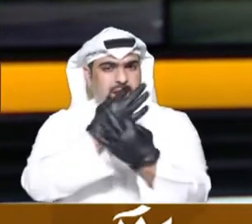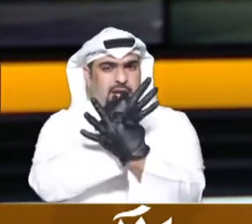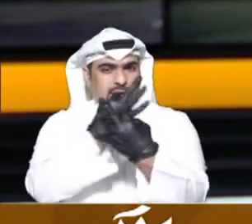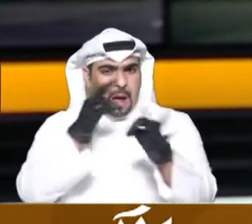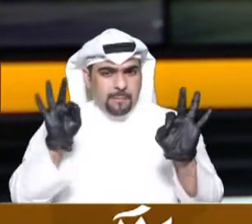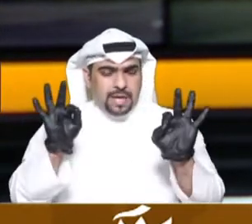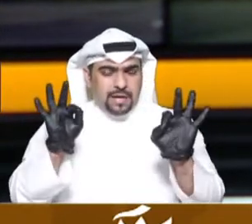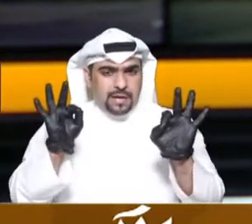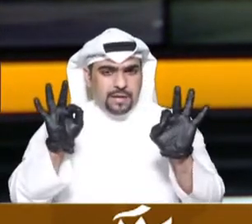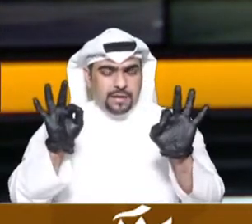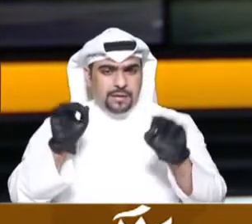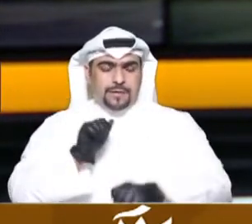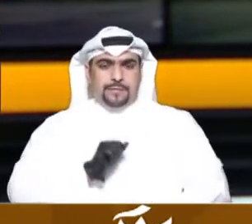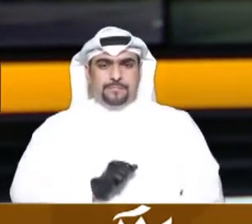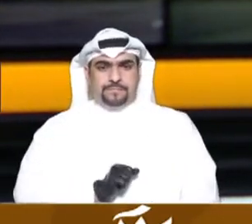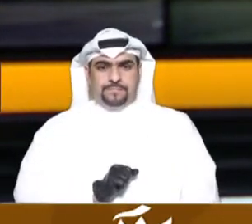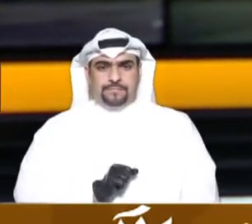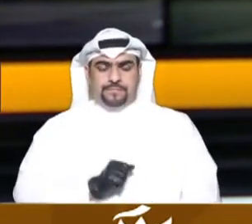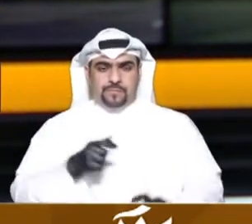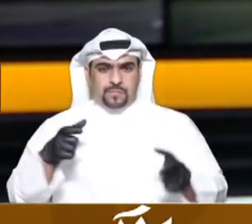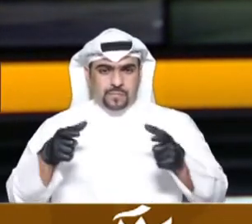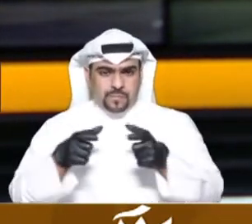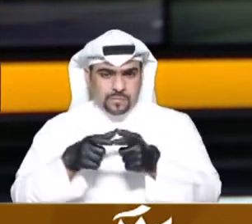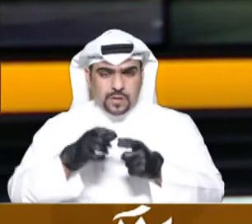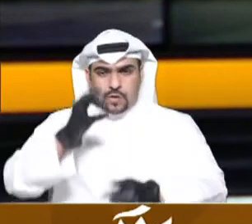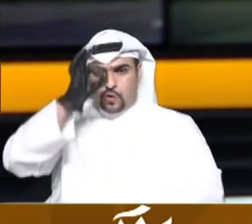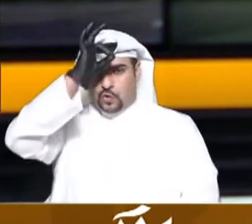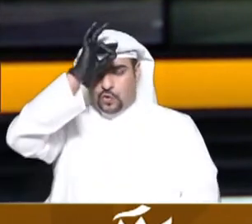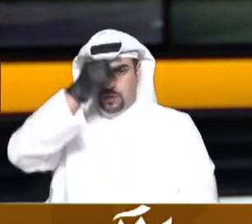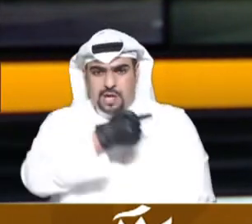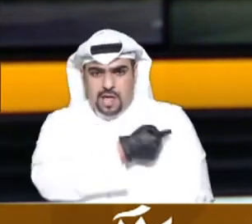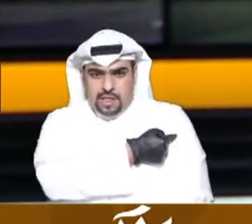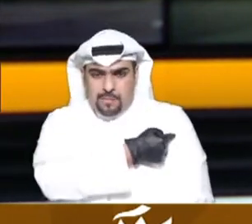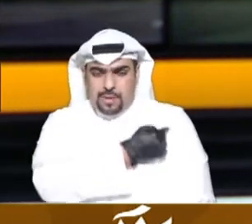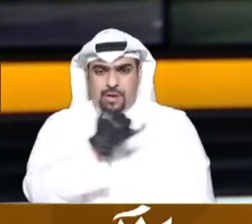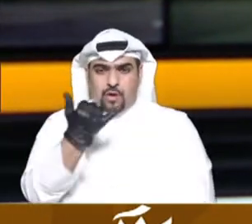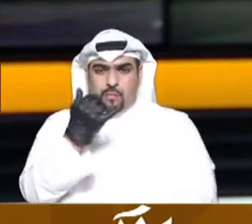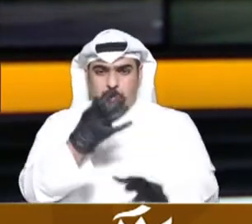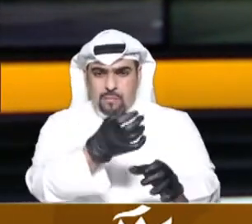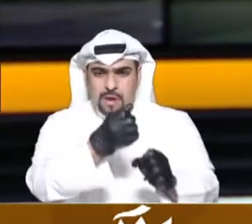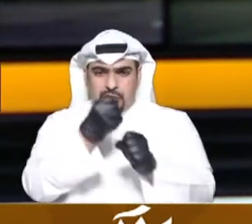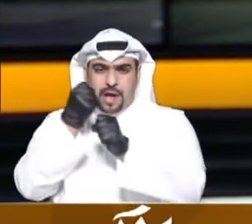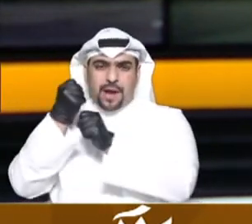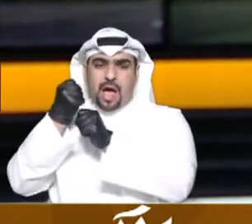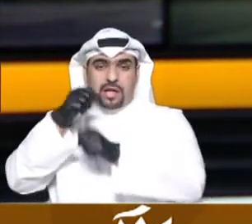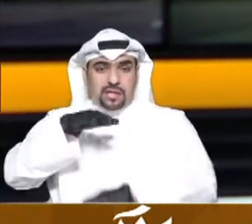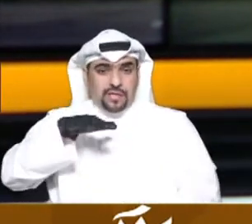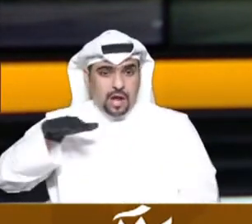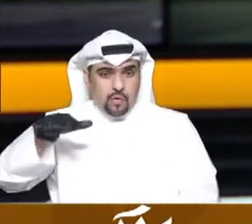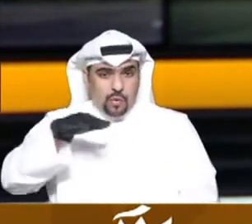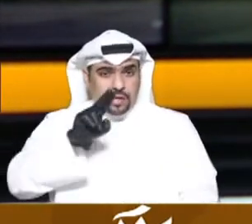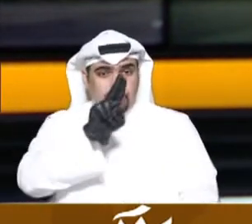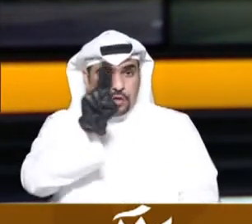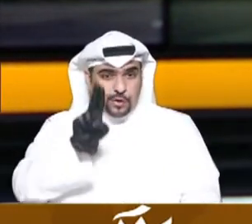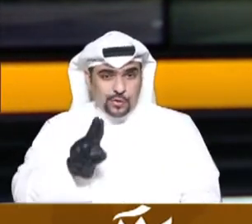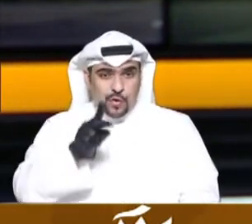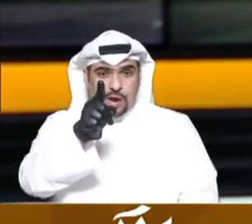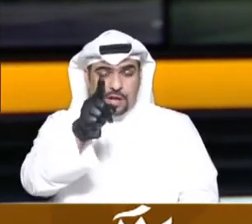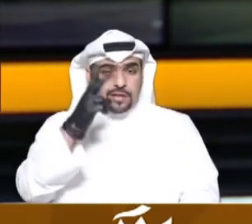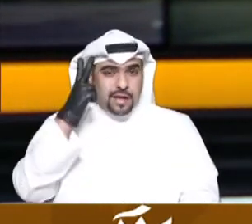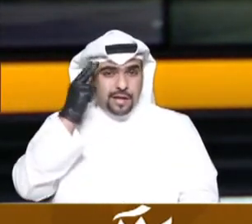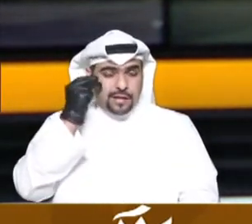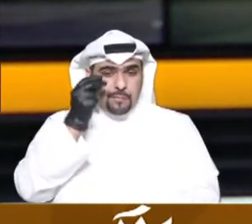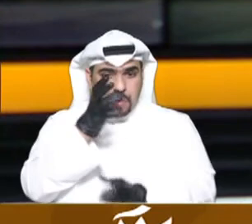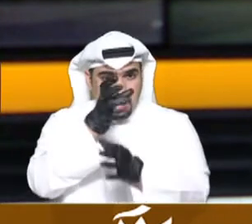والفنية وأيضا الإدارية لإنقاذ الوطن. ما تبون نجاة الوطن وسلامته؟ ما اشتقتوا